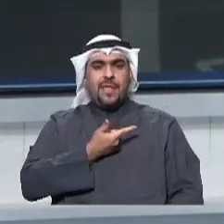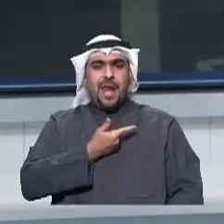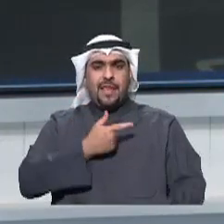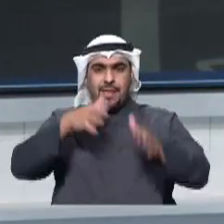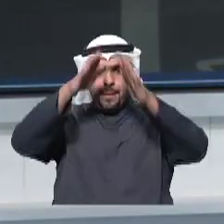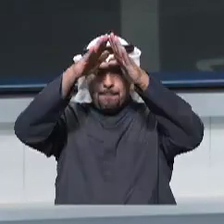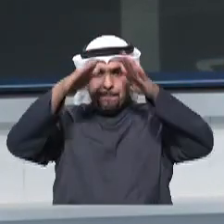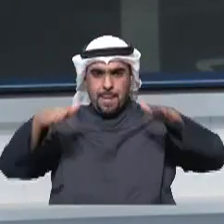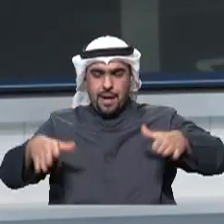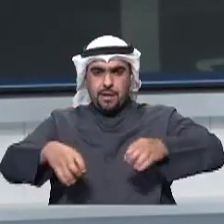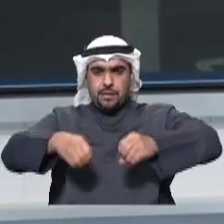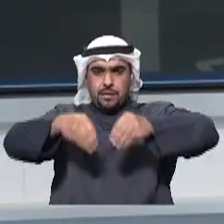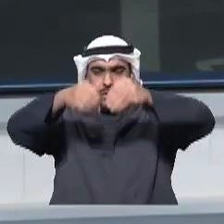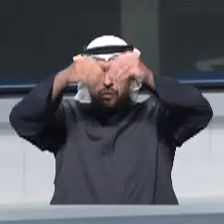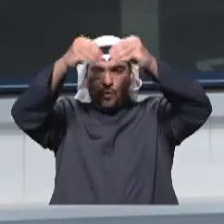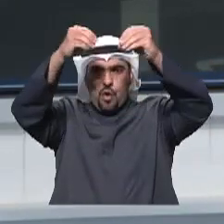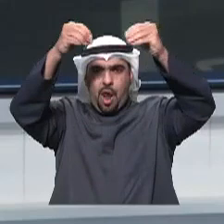من